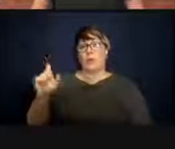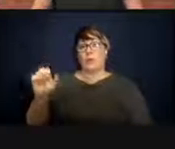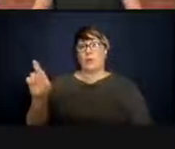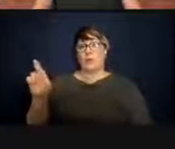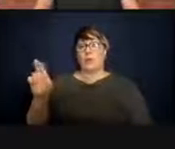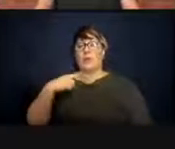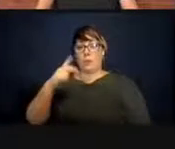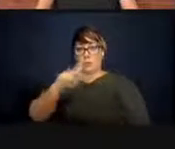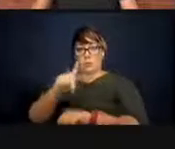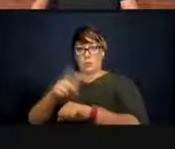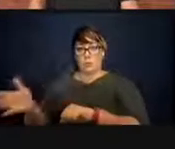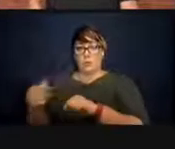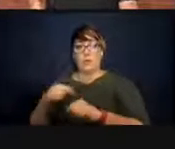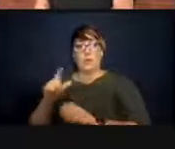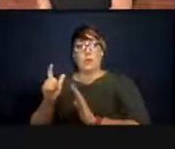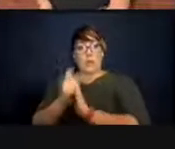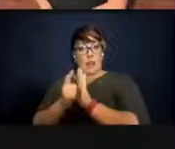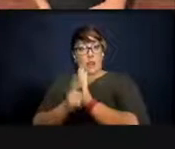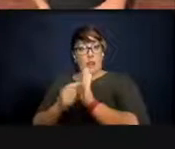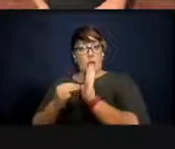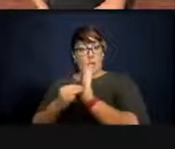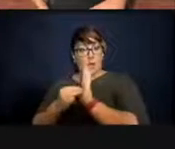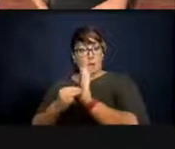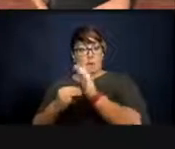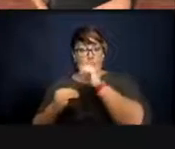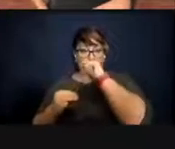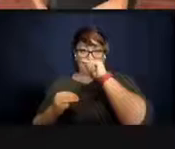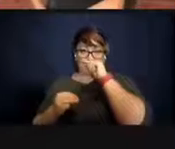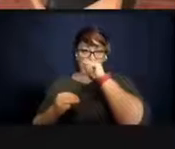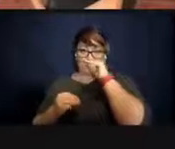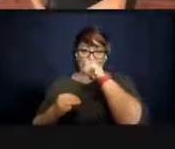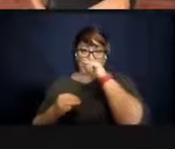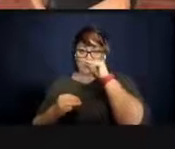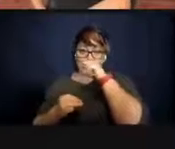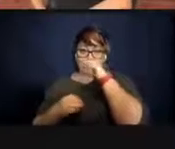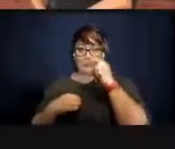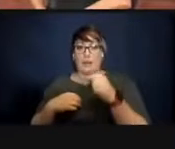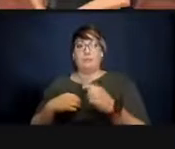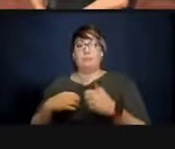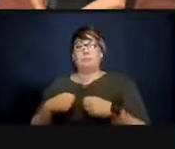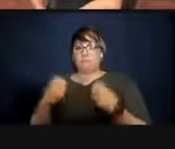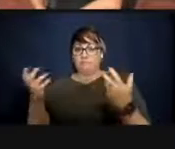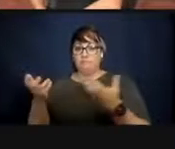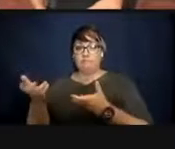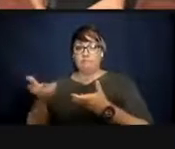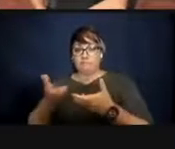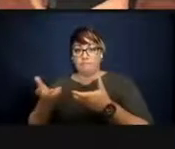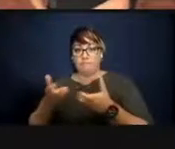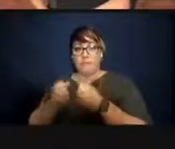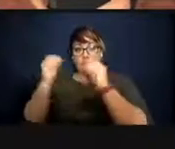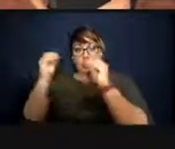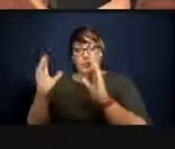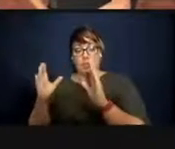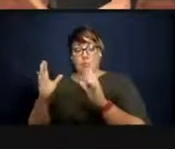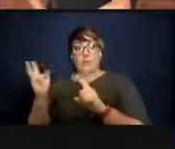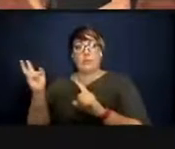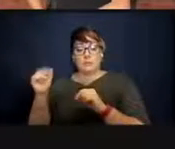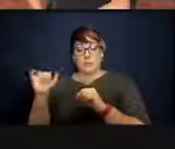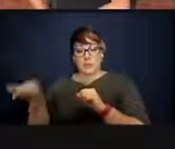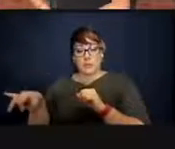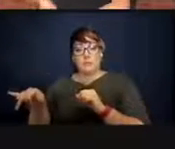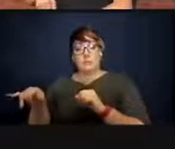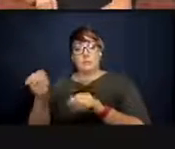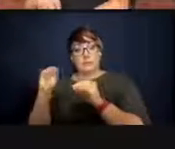على ما قاله دكتور وغنر والمديرة. نحن ناقشنا هذا الموضوع مطولا مع الأساتذة